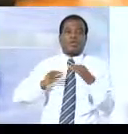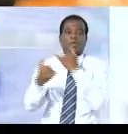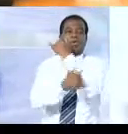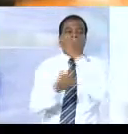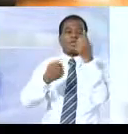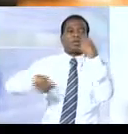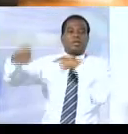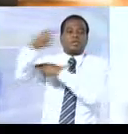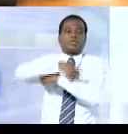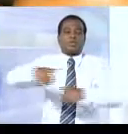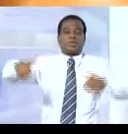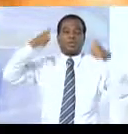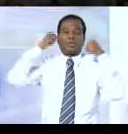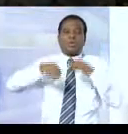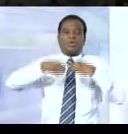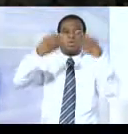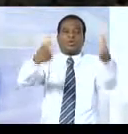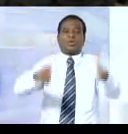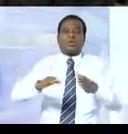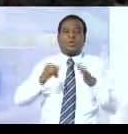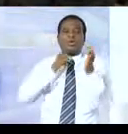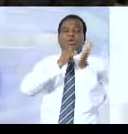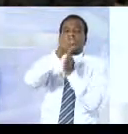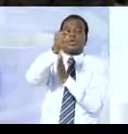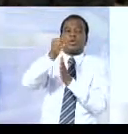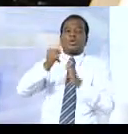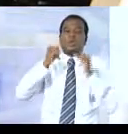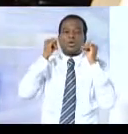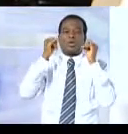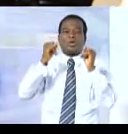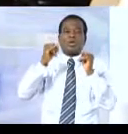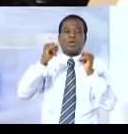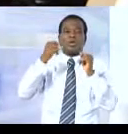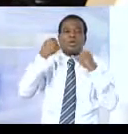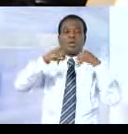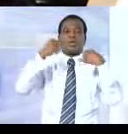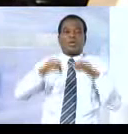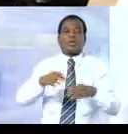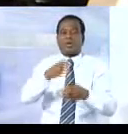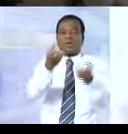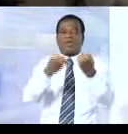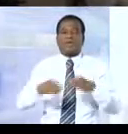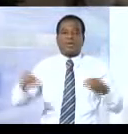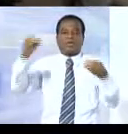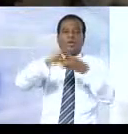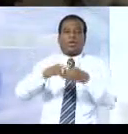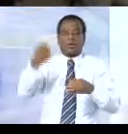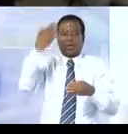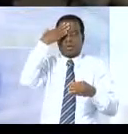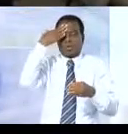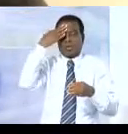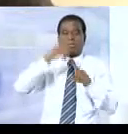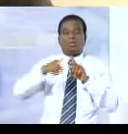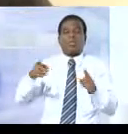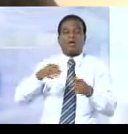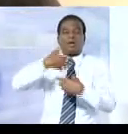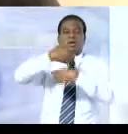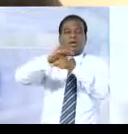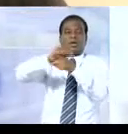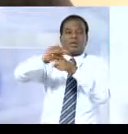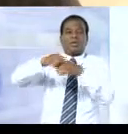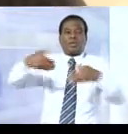Ces journées d'excellence dédiées aux ingénieurs industriels de l'INHP visent non seulement à consolider leurs connaissances, mais à former